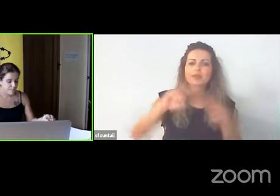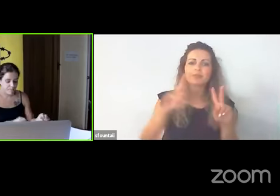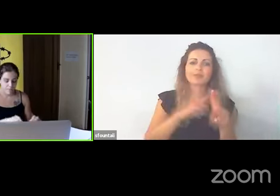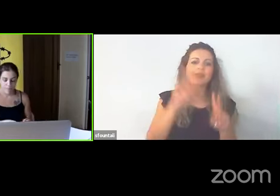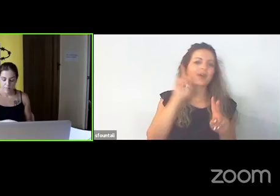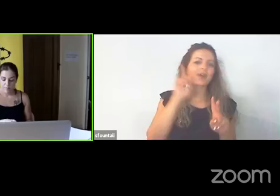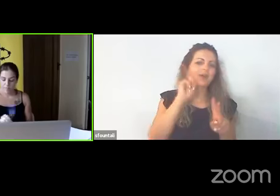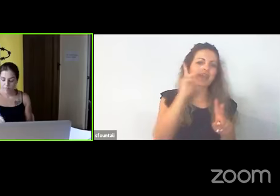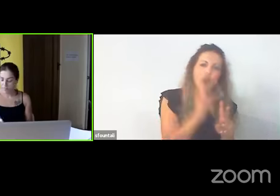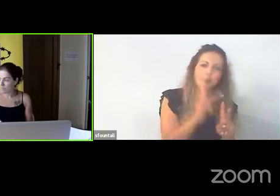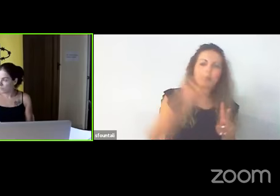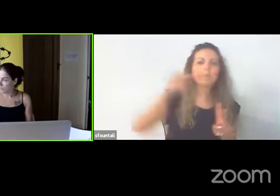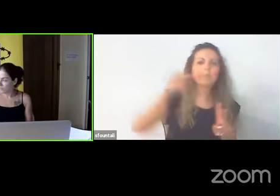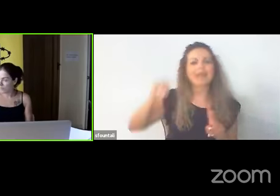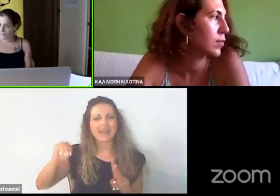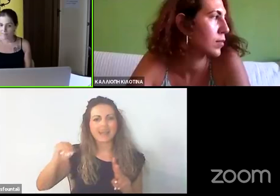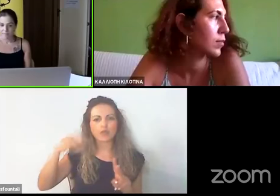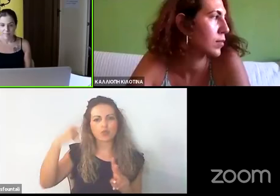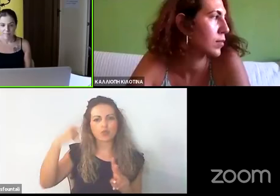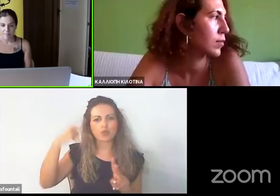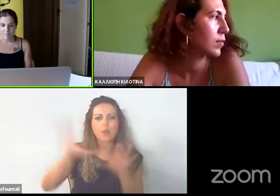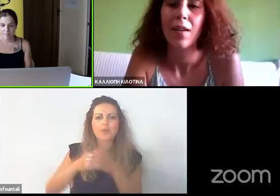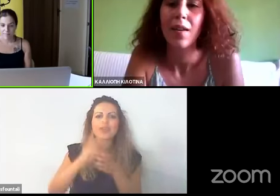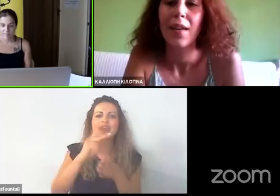Κιλωτίνα. Καλλιόπη, ακούμε.